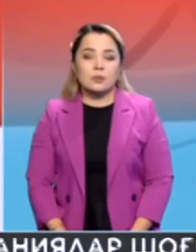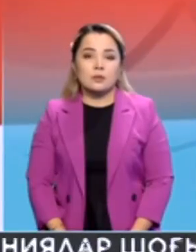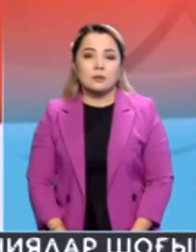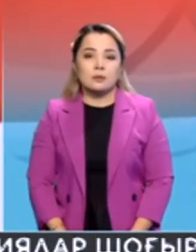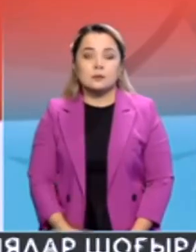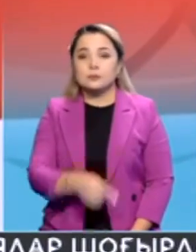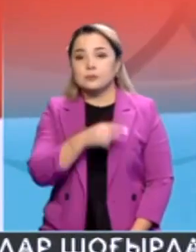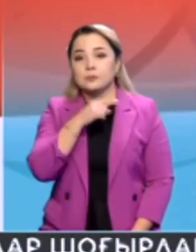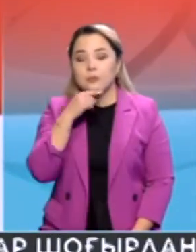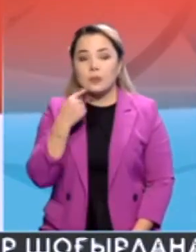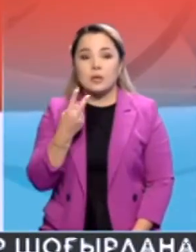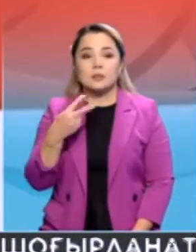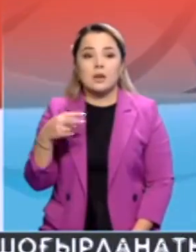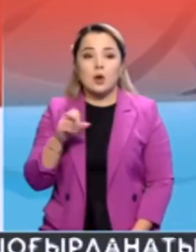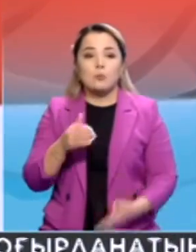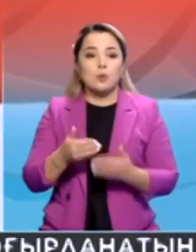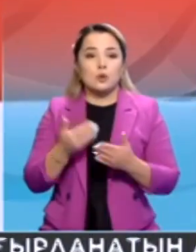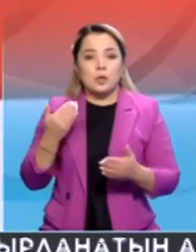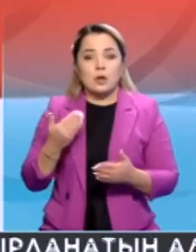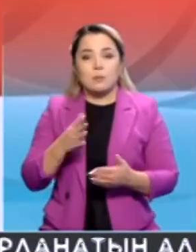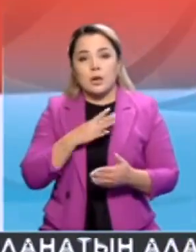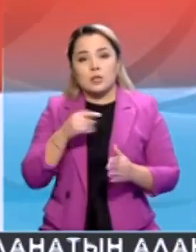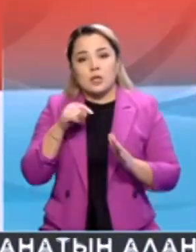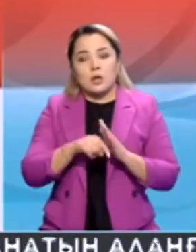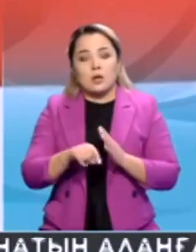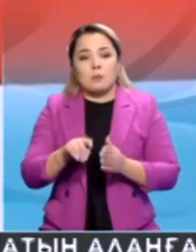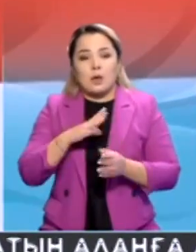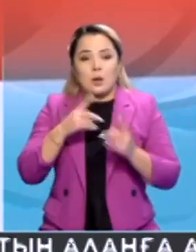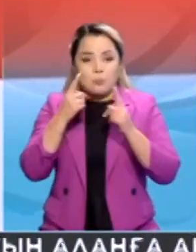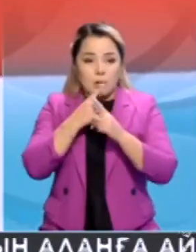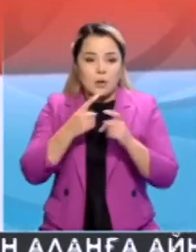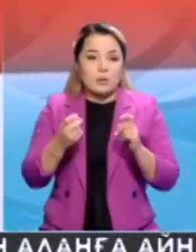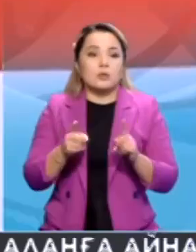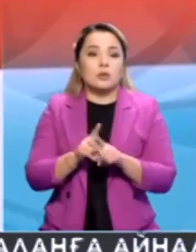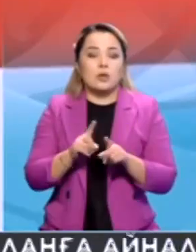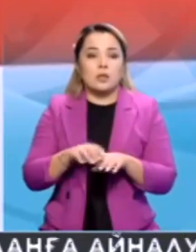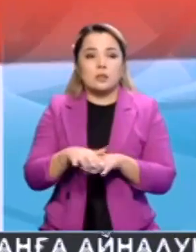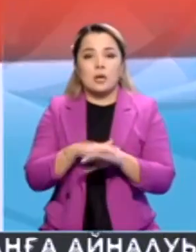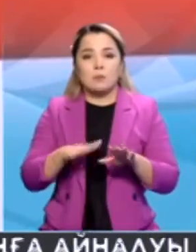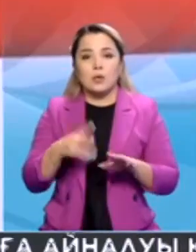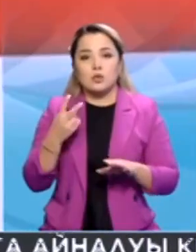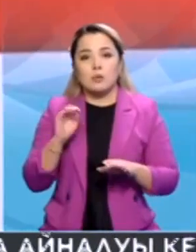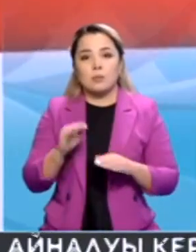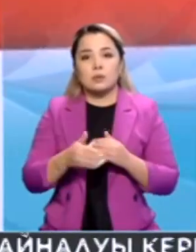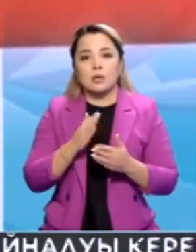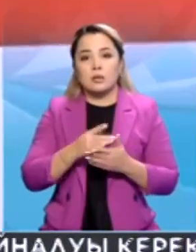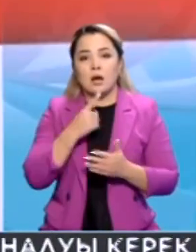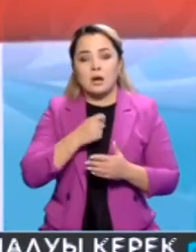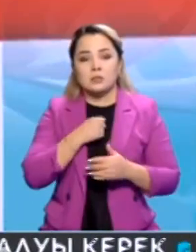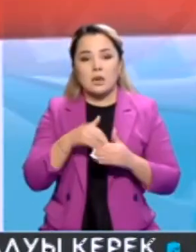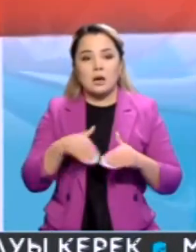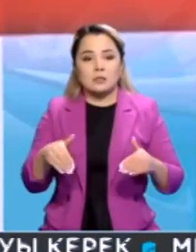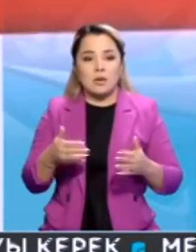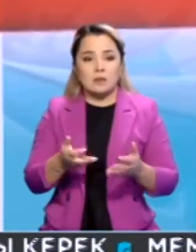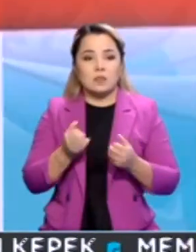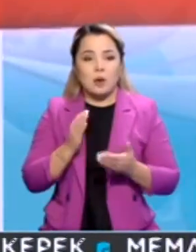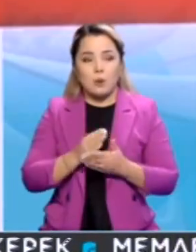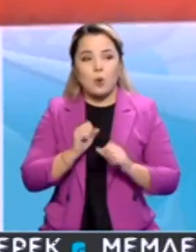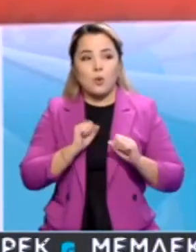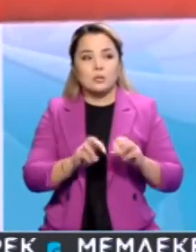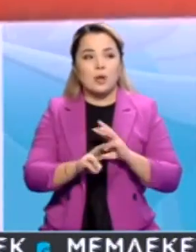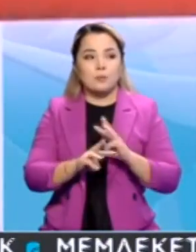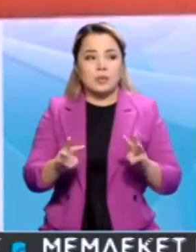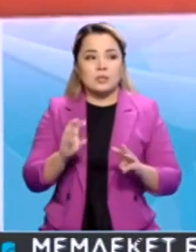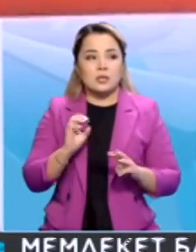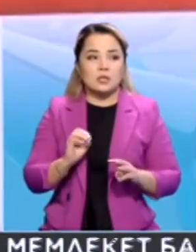Жағынан бірер ақпар, Ресейде екі апта бұрын ішінара мобилизация жарияланған күннен бастап 200 мыңдай адам әскер қатарына алынған. Елдің қорғаныс